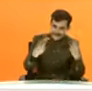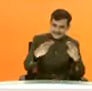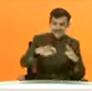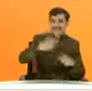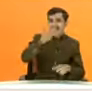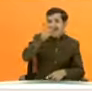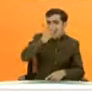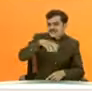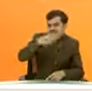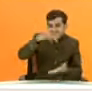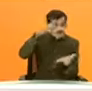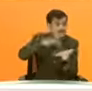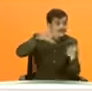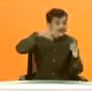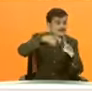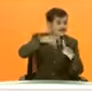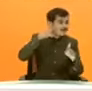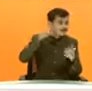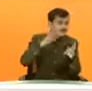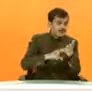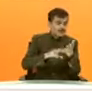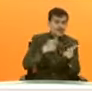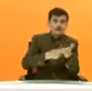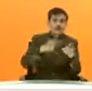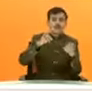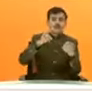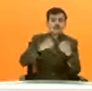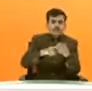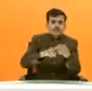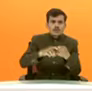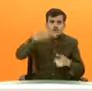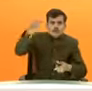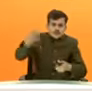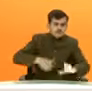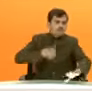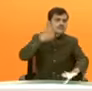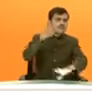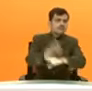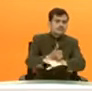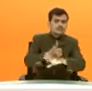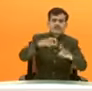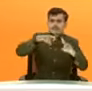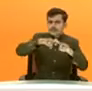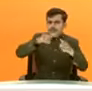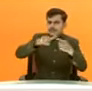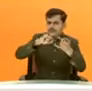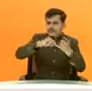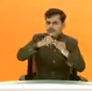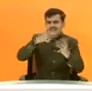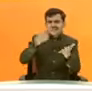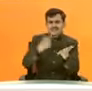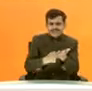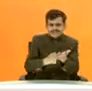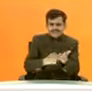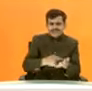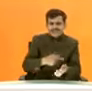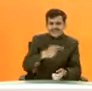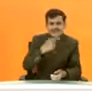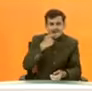लिए मशहूर किन्नौर में केसर का उत्पादन होने लगा है। आमतौर पर हिमाचल